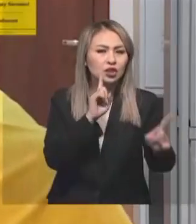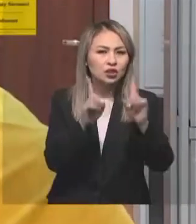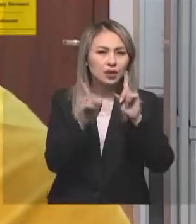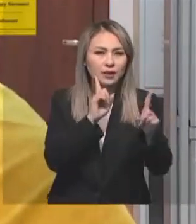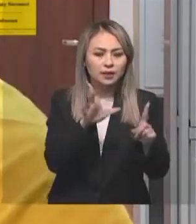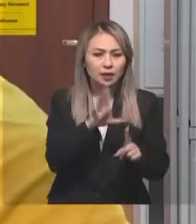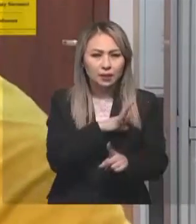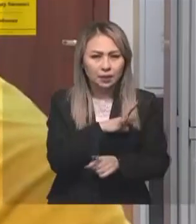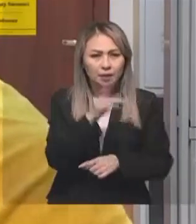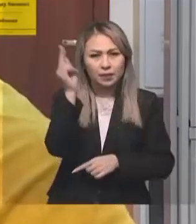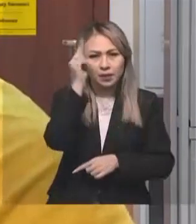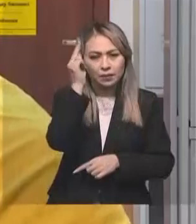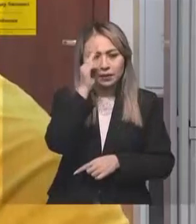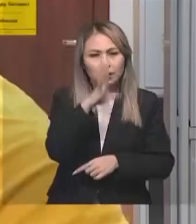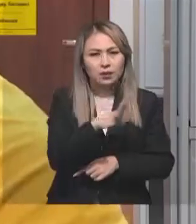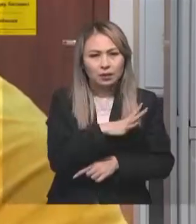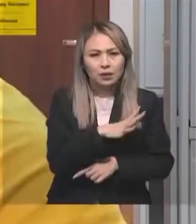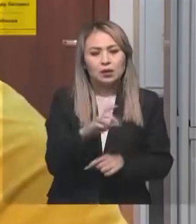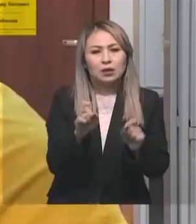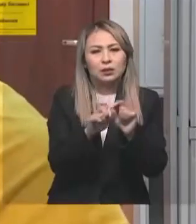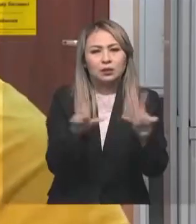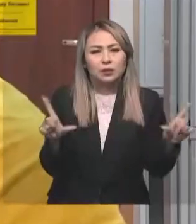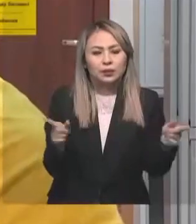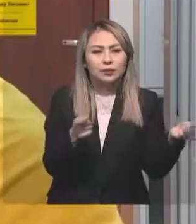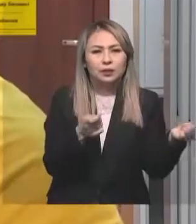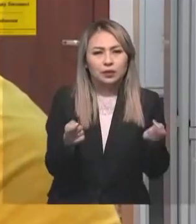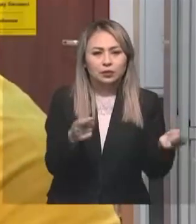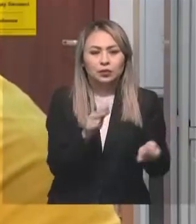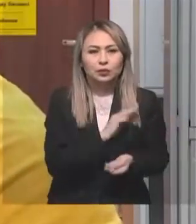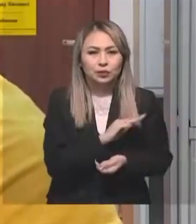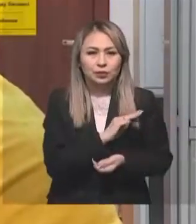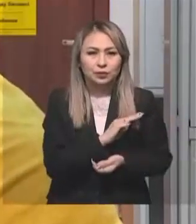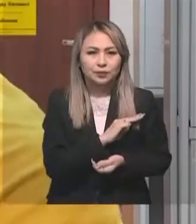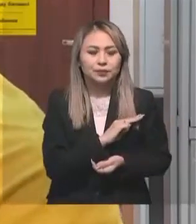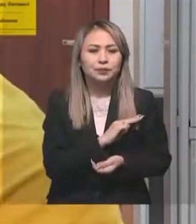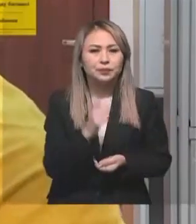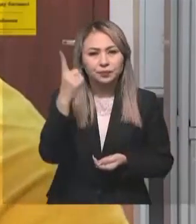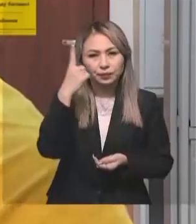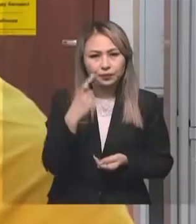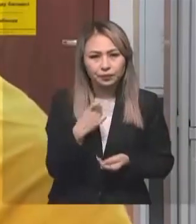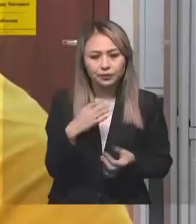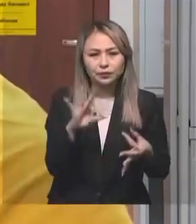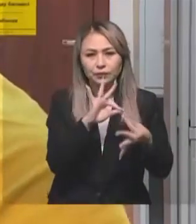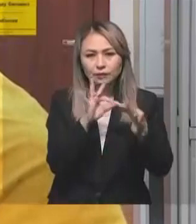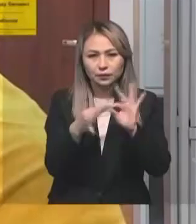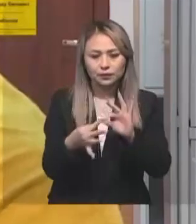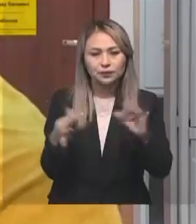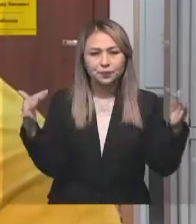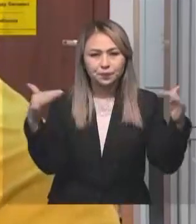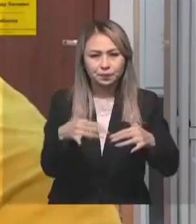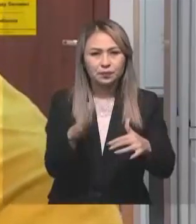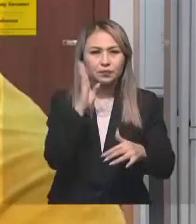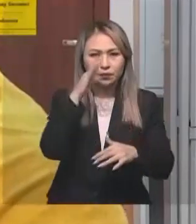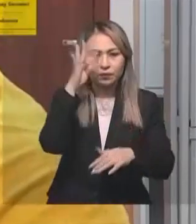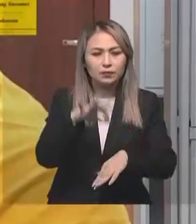білім беру басқармасы мен, мектеп әкімшілігімен бірге жұмыс жасап, бізге түсіндірме жұмысы жиналыс оқушыларға да, ата-аналарға